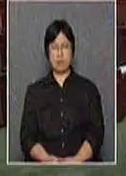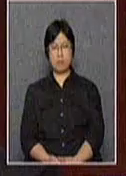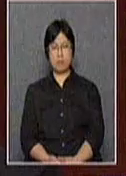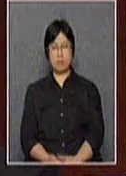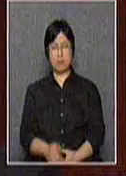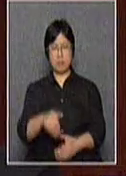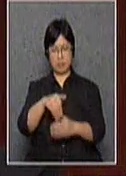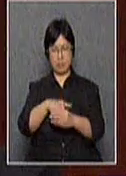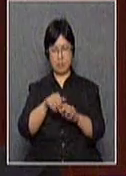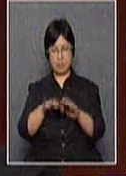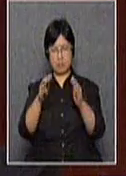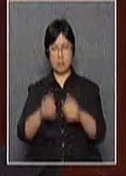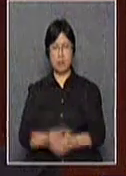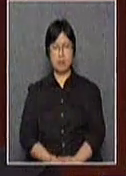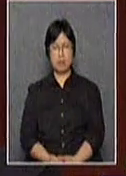開始表決。